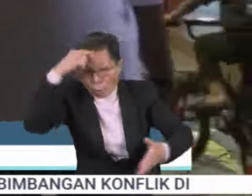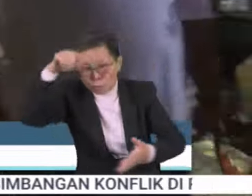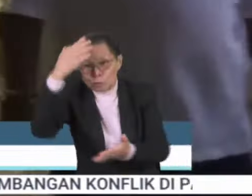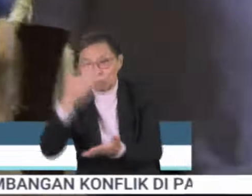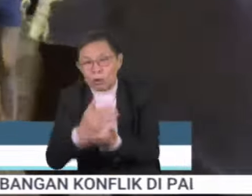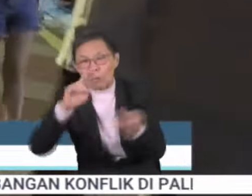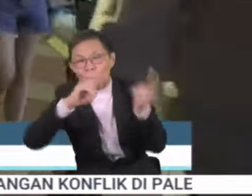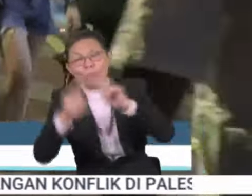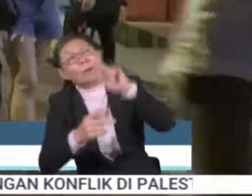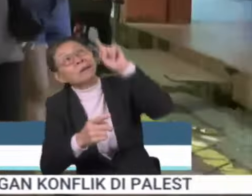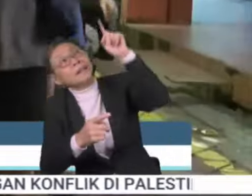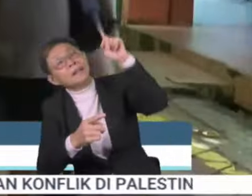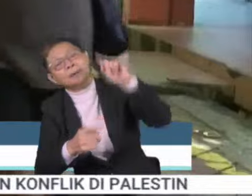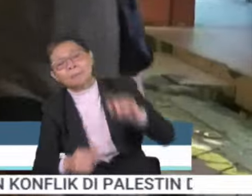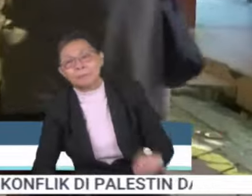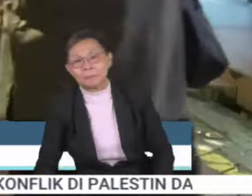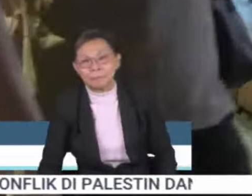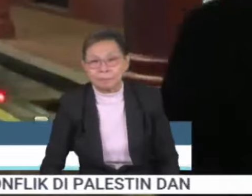isu perubahan iklim.